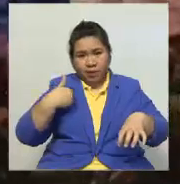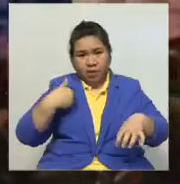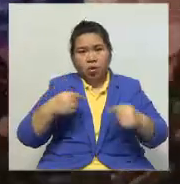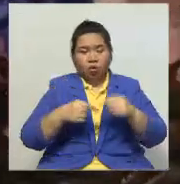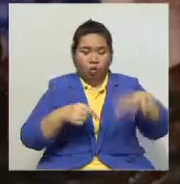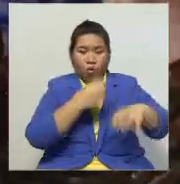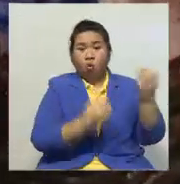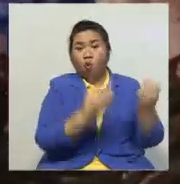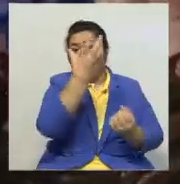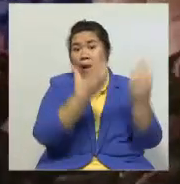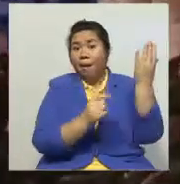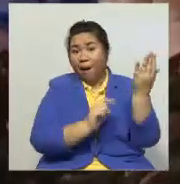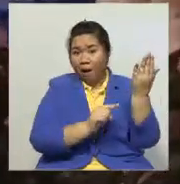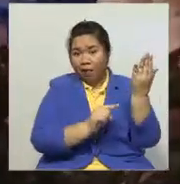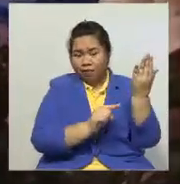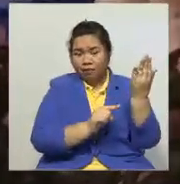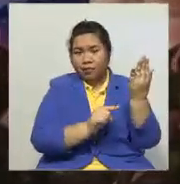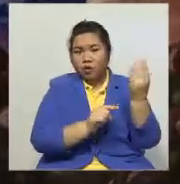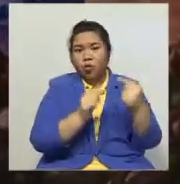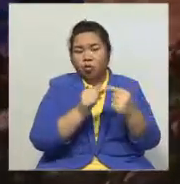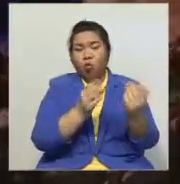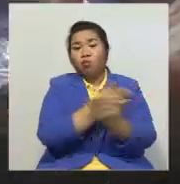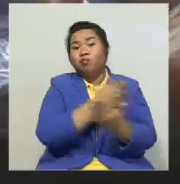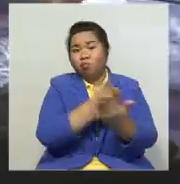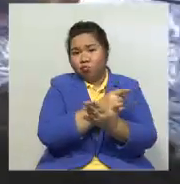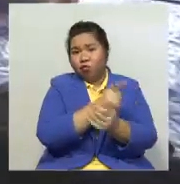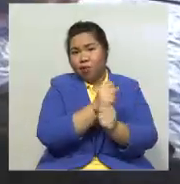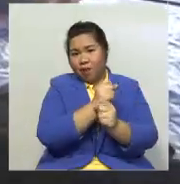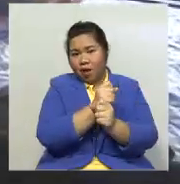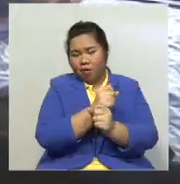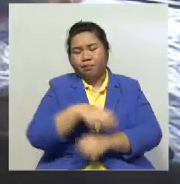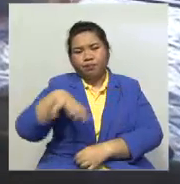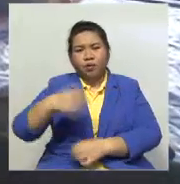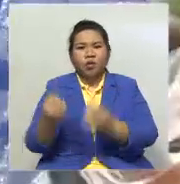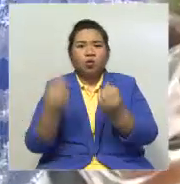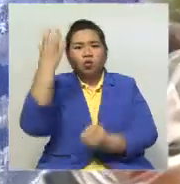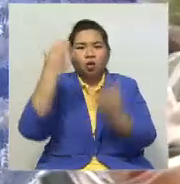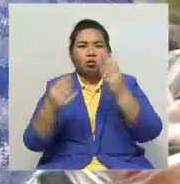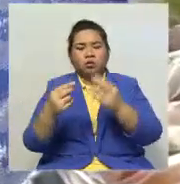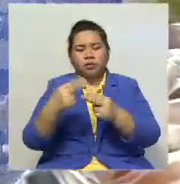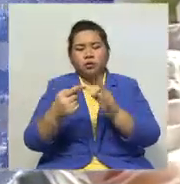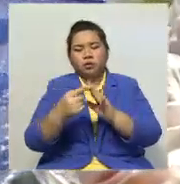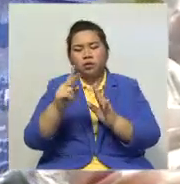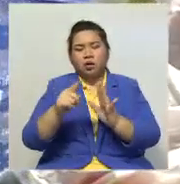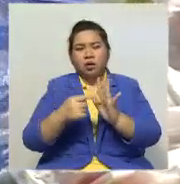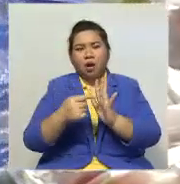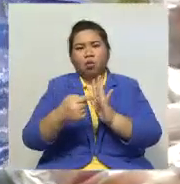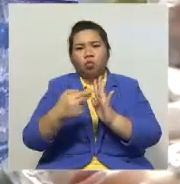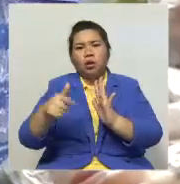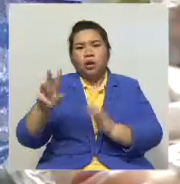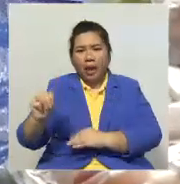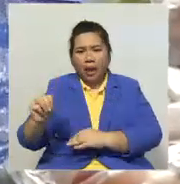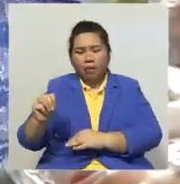อุทยานแห่งชาติสัตว์ป่าและพันธุ์พืชทุ่งใหญ่ในเลสวนฝั่งตะวันตกนะคะแล้วก็เจ้าที่จากอุทยานแห่งชาติเขาแหลมแล้วก็เขาหินลับงูค่ะ